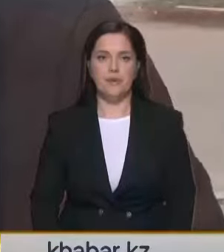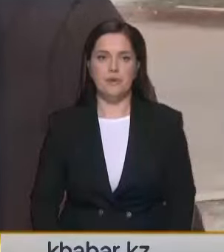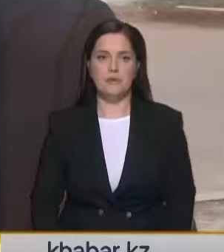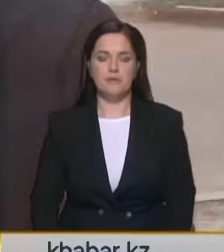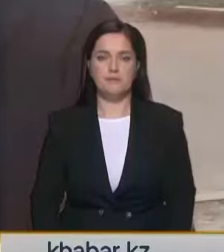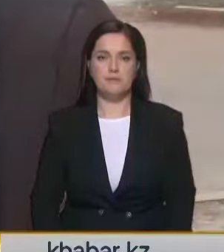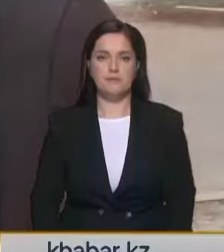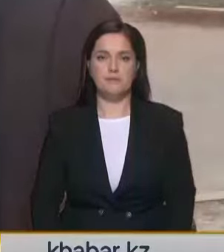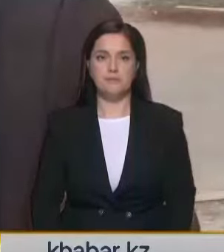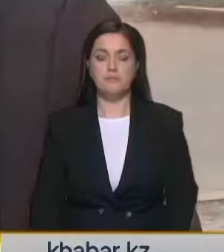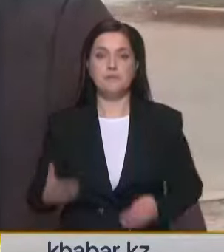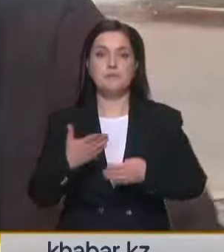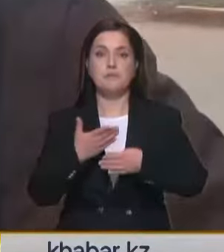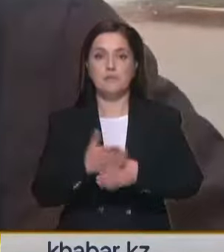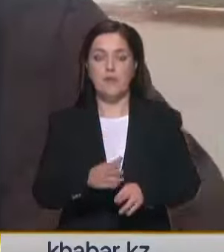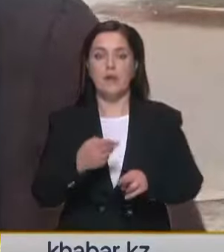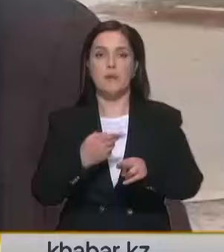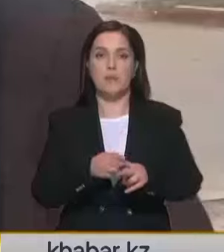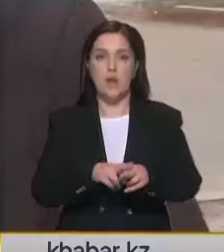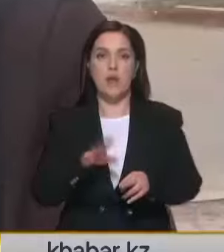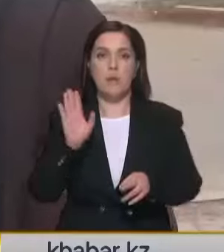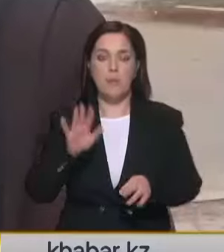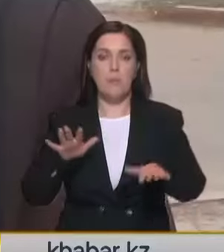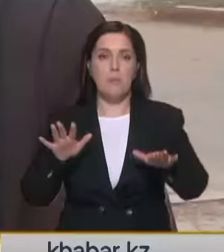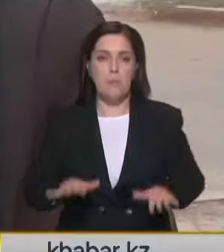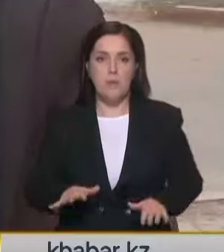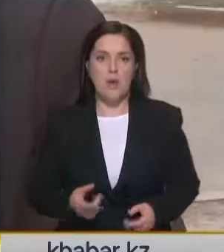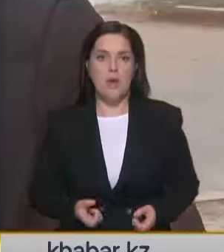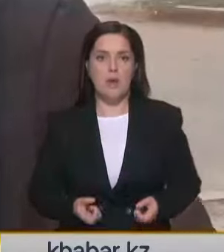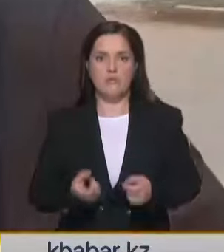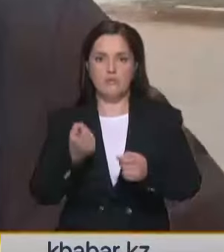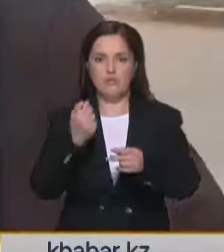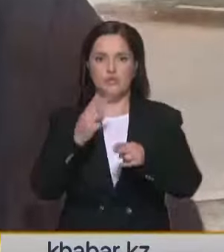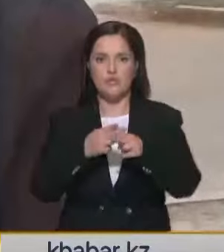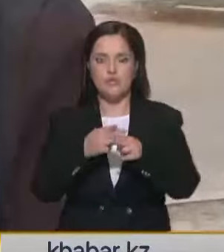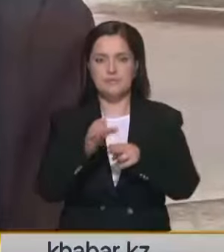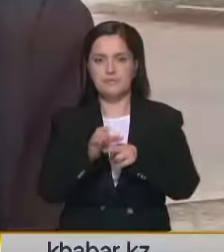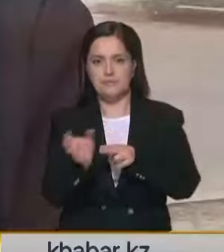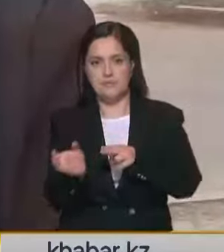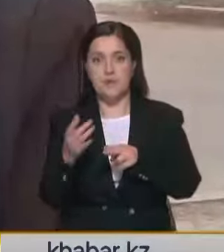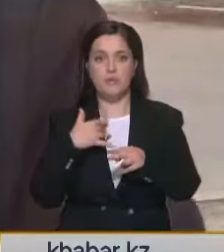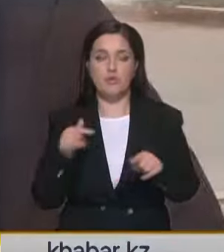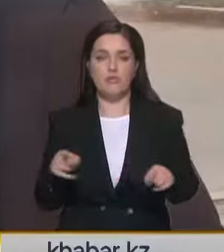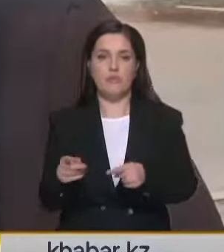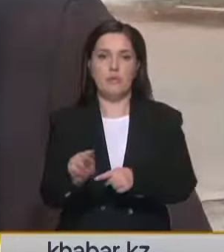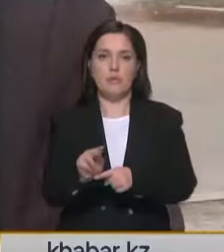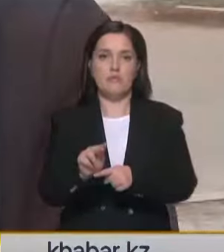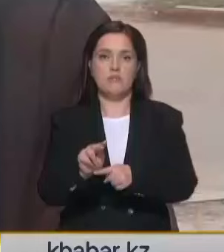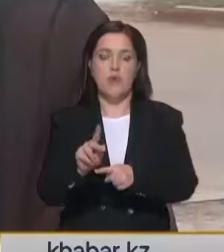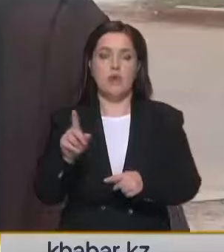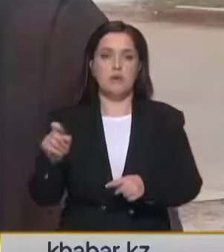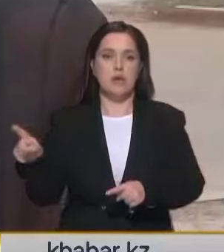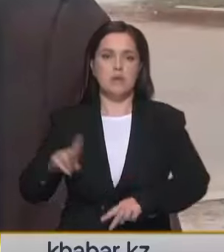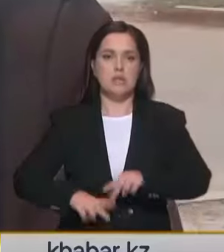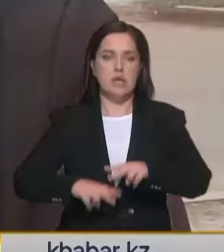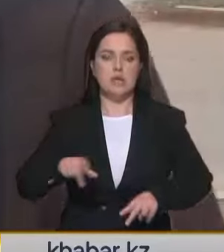На стыках деформационных швов в некоторых местах выскочила арматура. Сейчас мы их восстанавливаем за счет местной дорожно-строительной